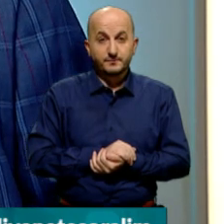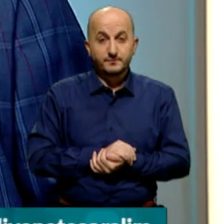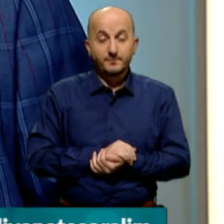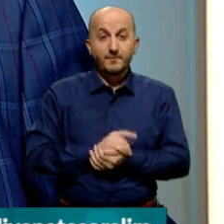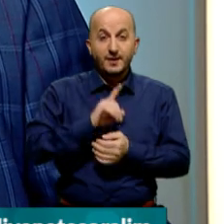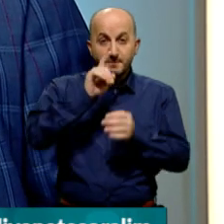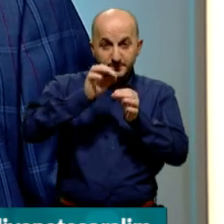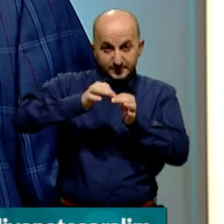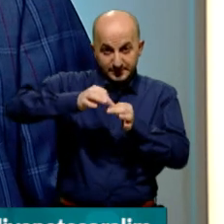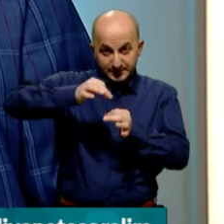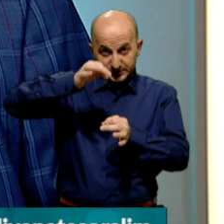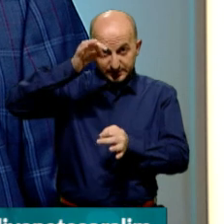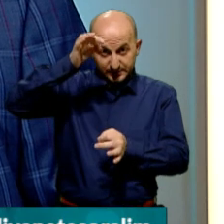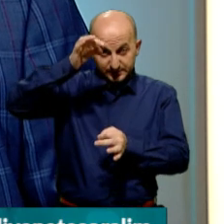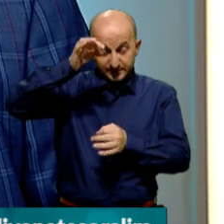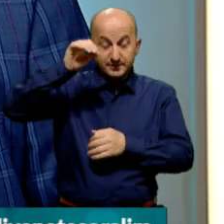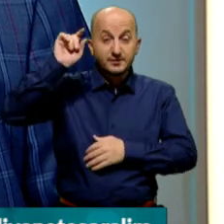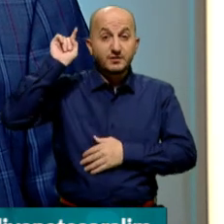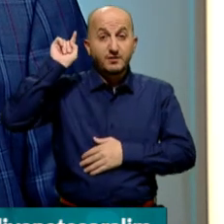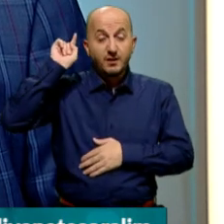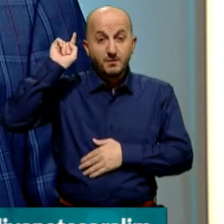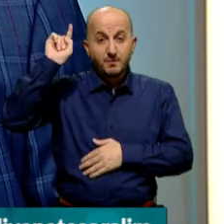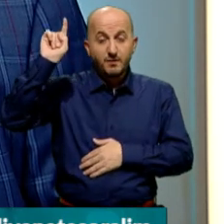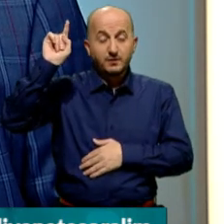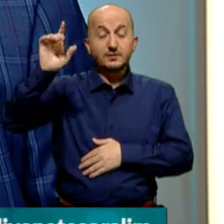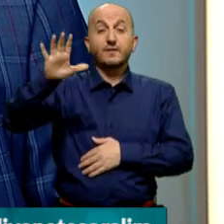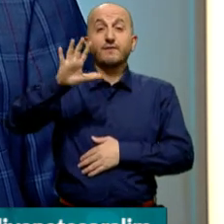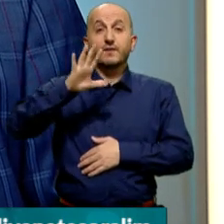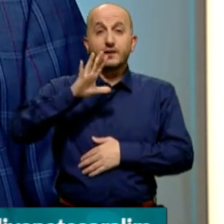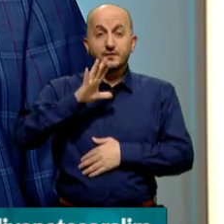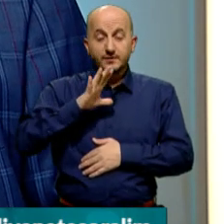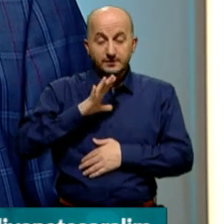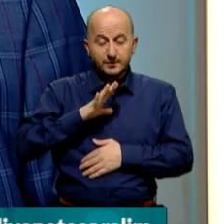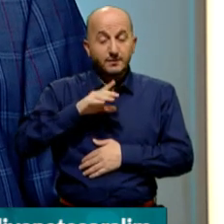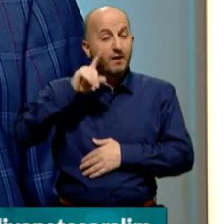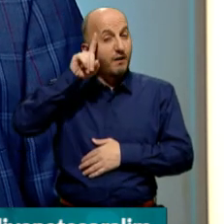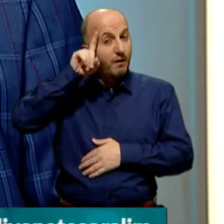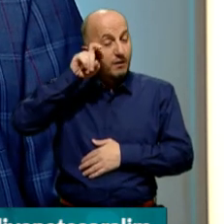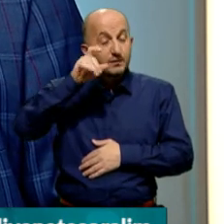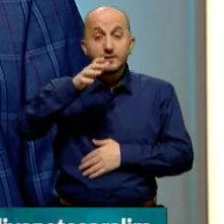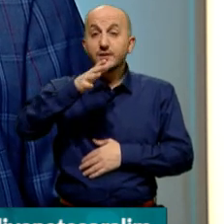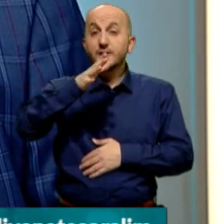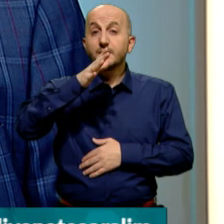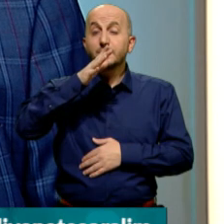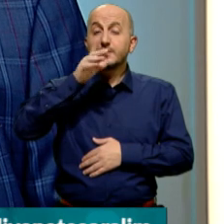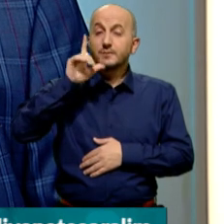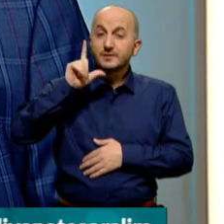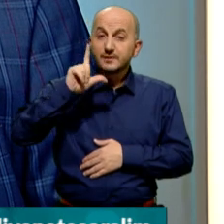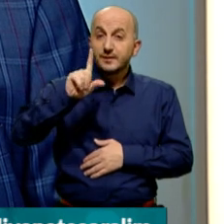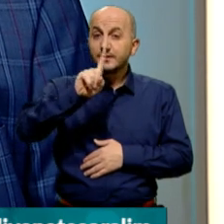Bir kişi Cenab-ı Hakk'ın varlığını aklıyla bilmesi gerekir